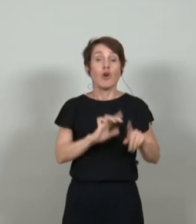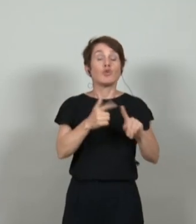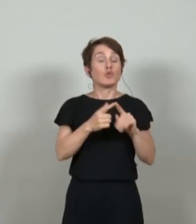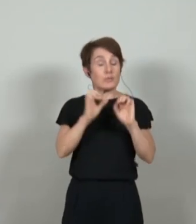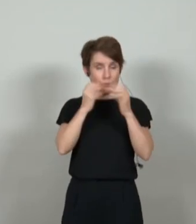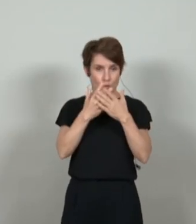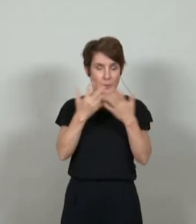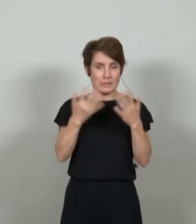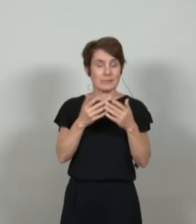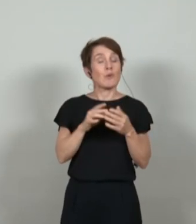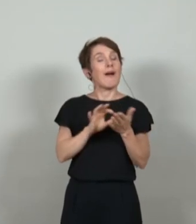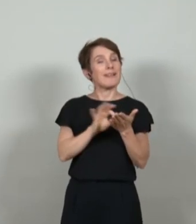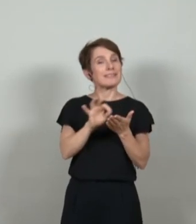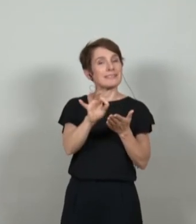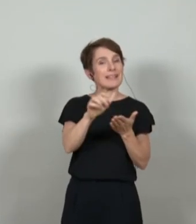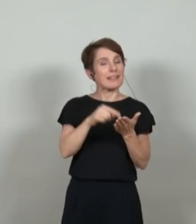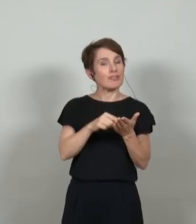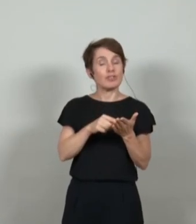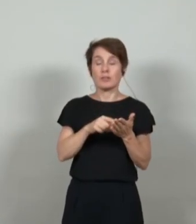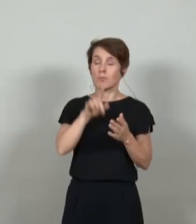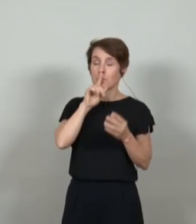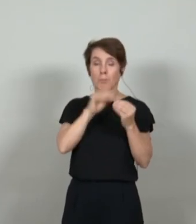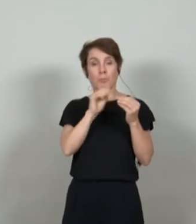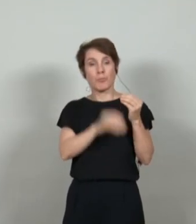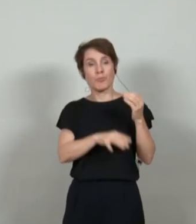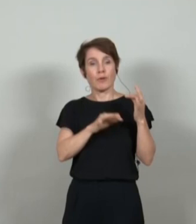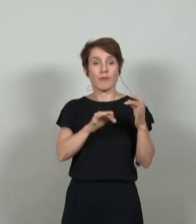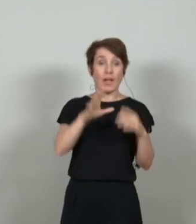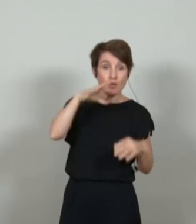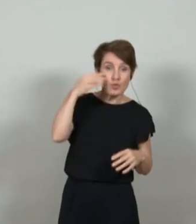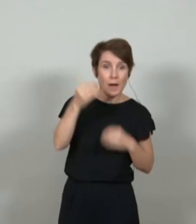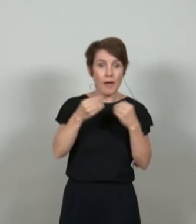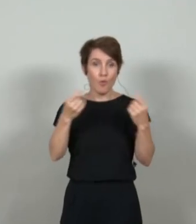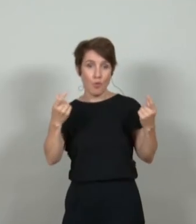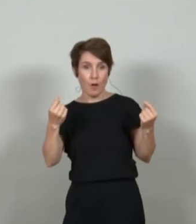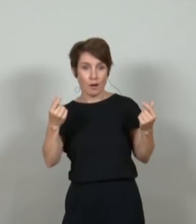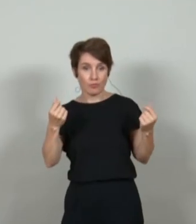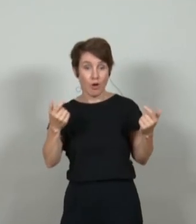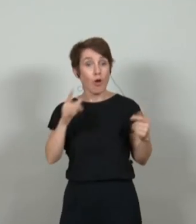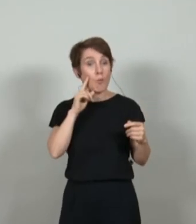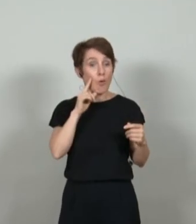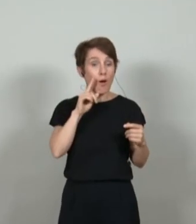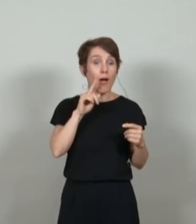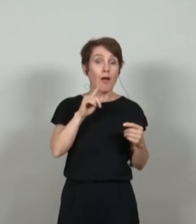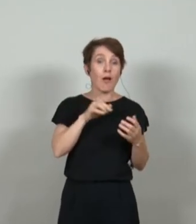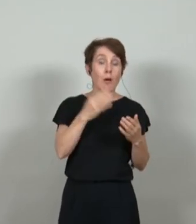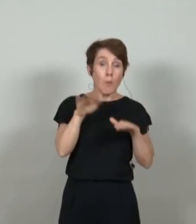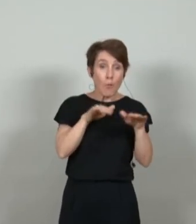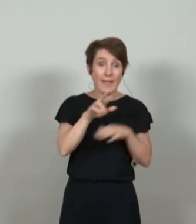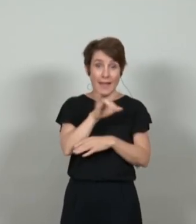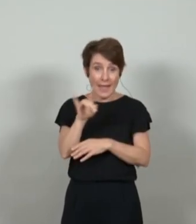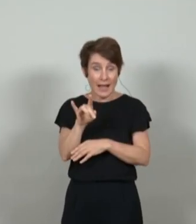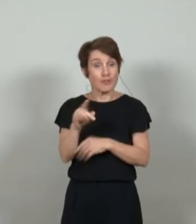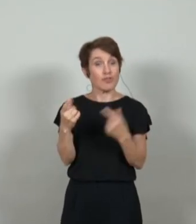stratégie qui fait fi des enjeux financiers humains puisque aucun moment vous me détaillez les moyens RH les budgets propres qui seront